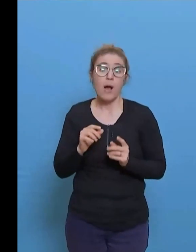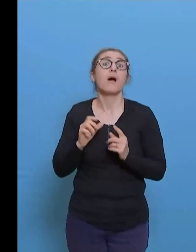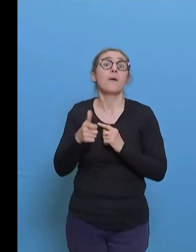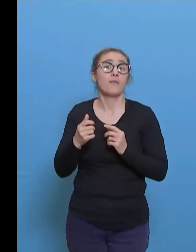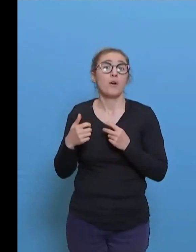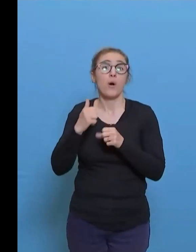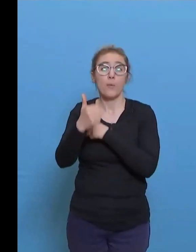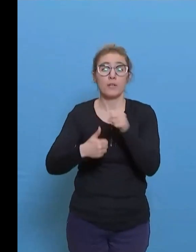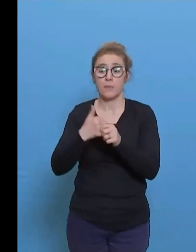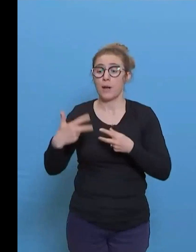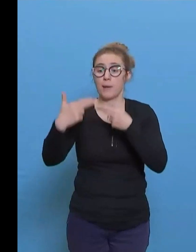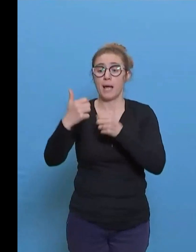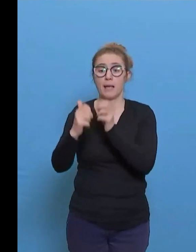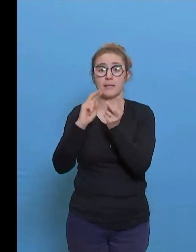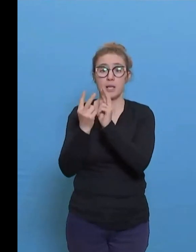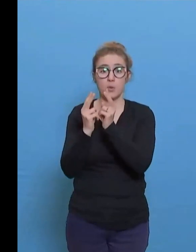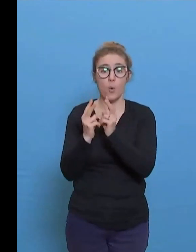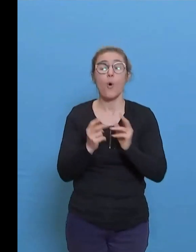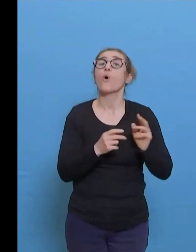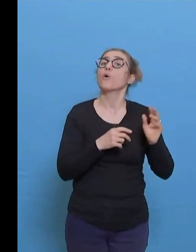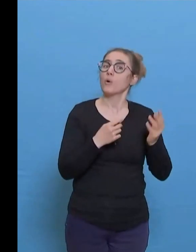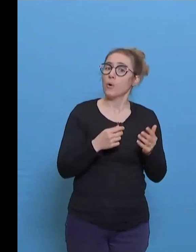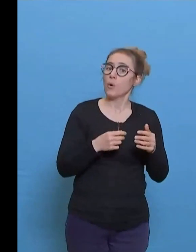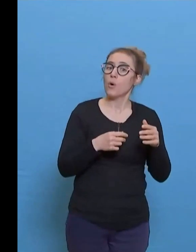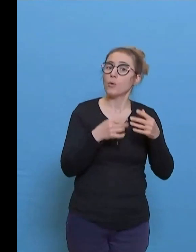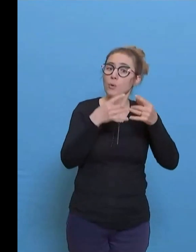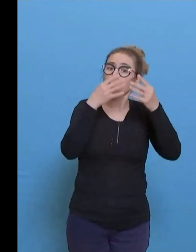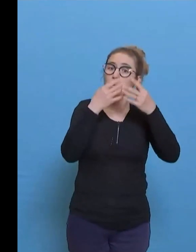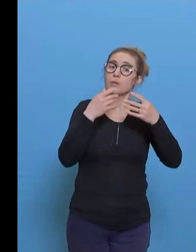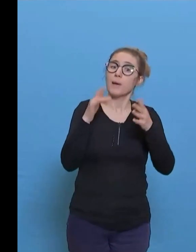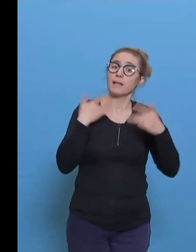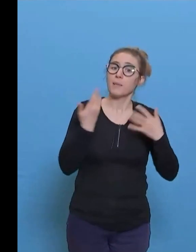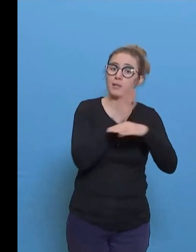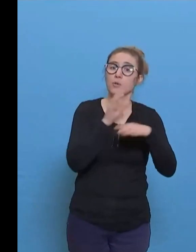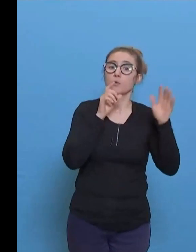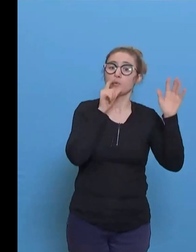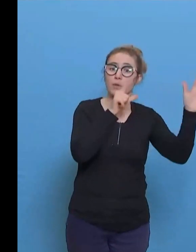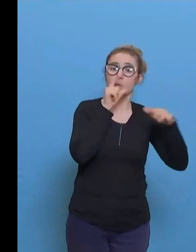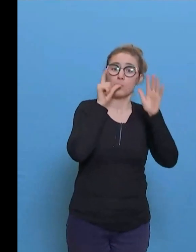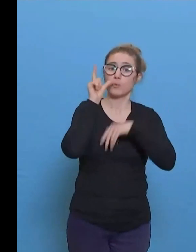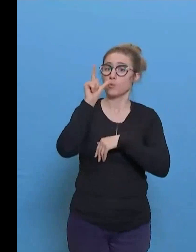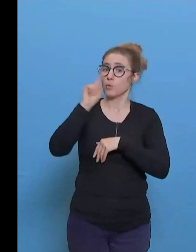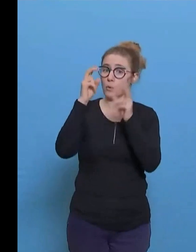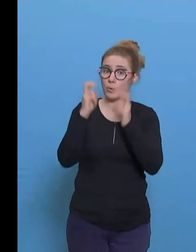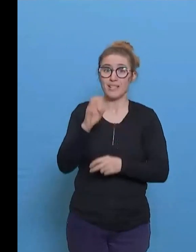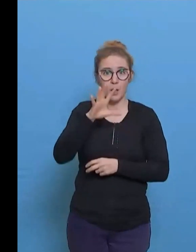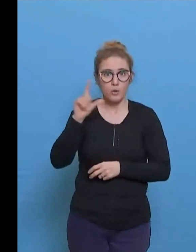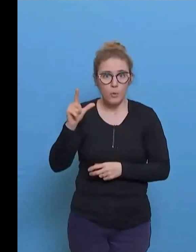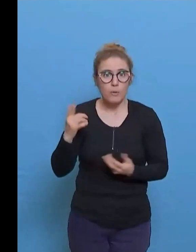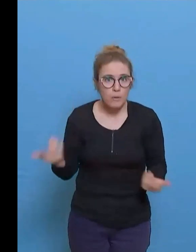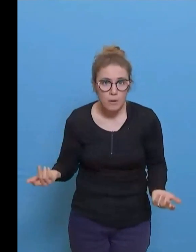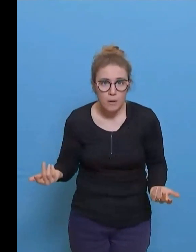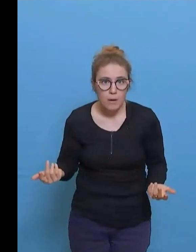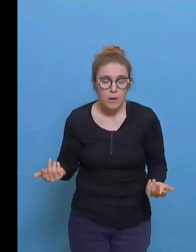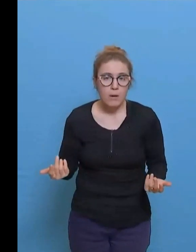saison prochaine où nous n'aurons plus 72 levées de rideau, mais 52 levées de rideau. Que chacun entende, je ne